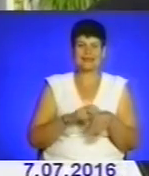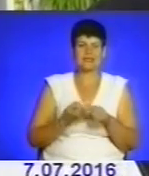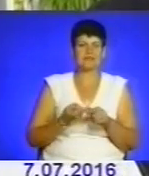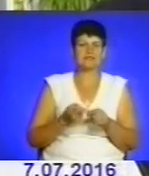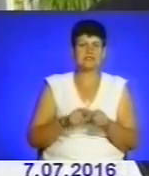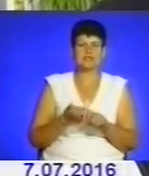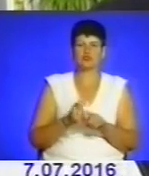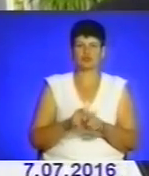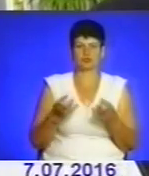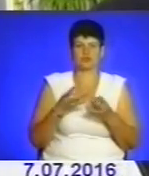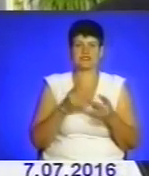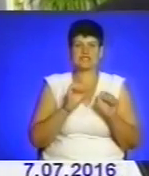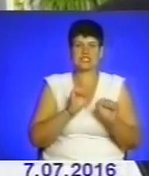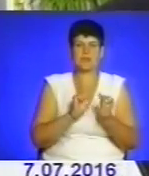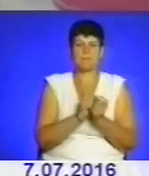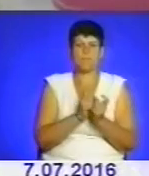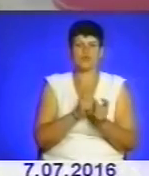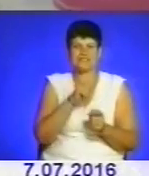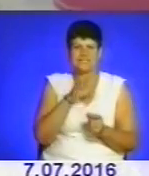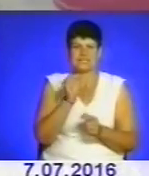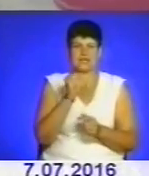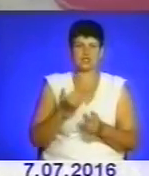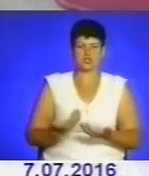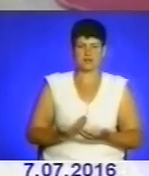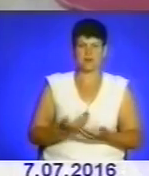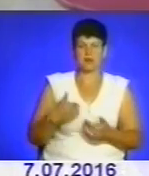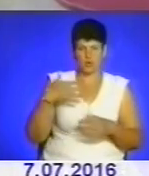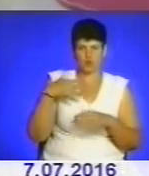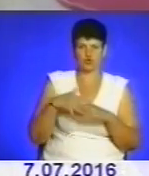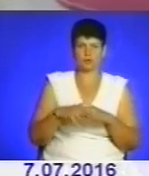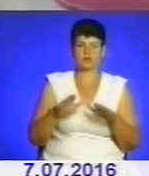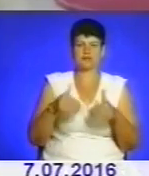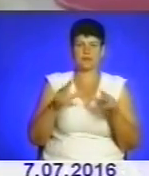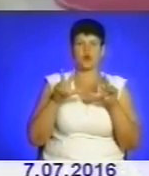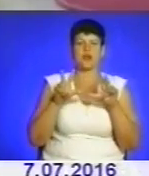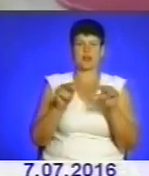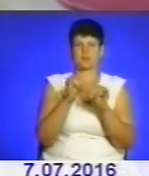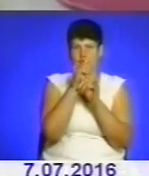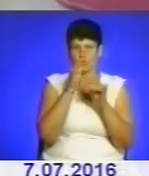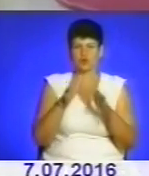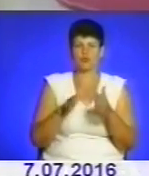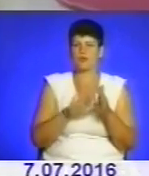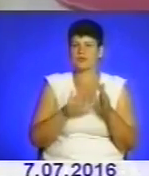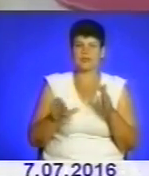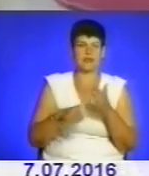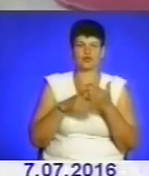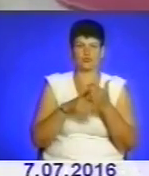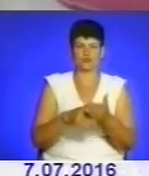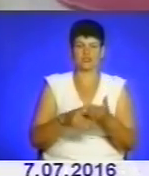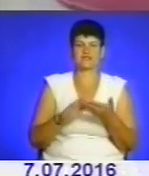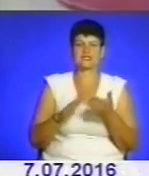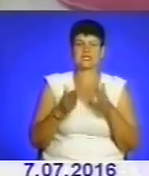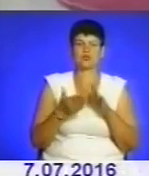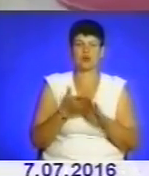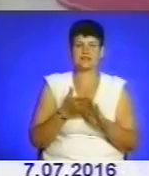ж захищають життя, борються за життя. Ми розуміємо, що ми даємо клятву, отже, ми не можемо не допомогти в даній ситуації,